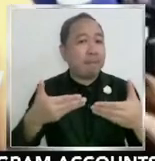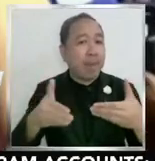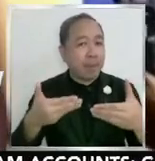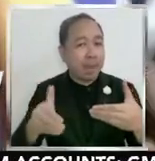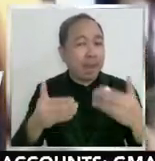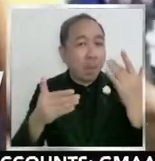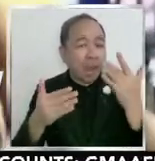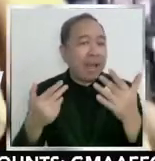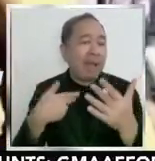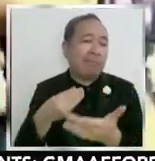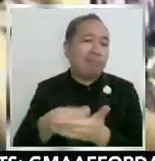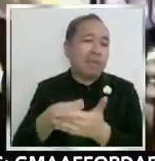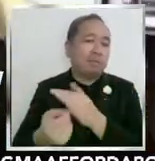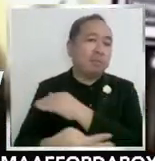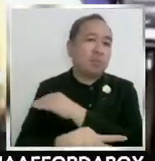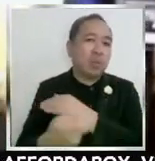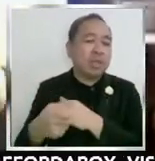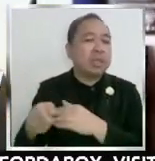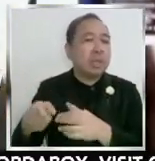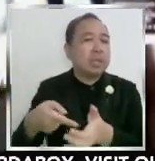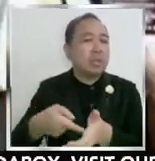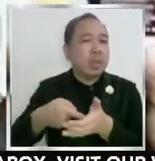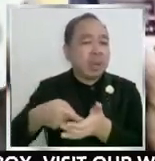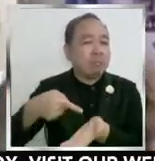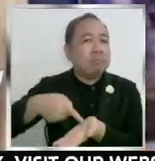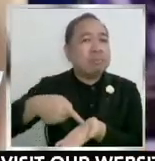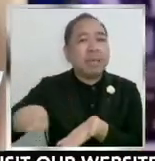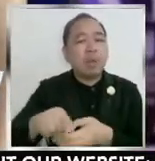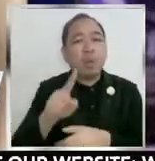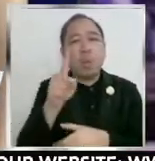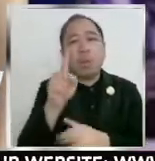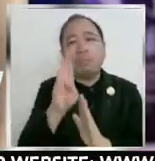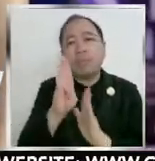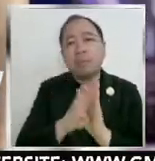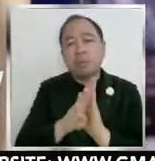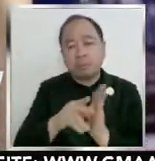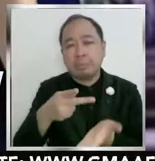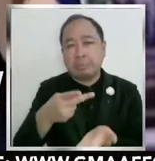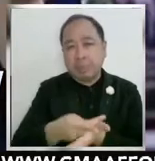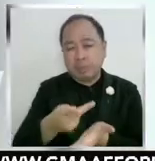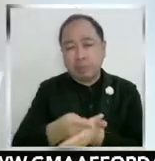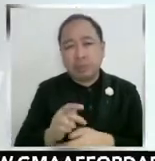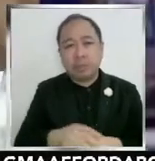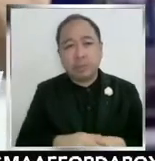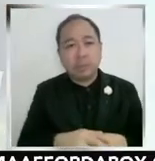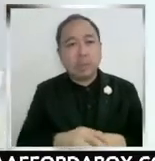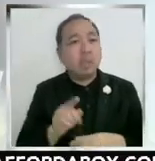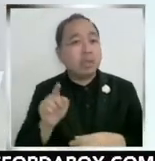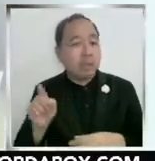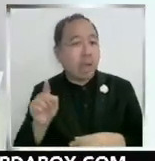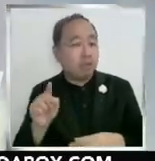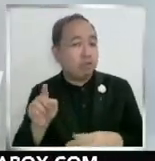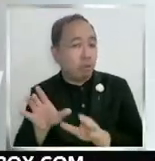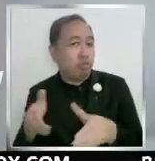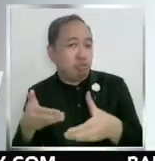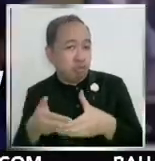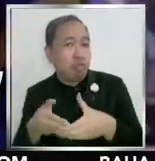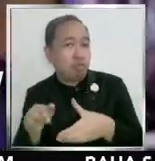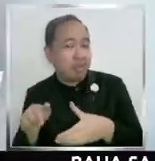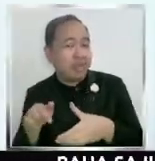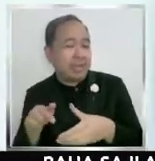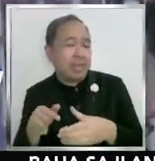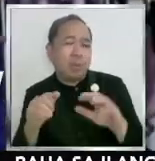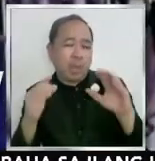ng halagang katumbas na mahigit 1 bilyong piso. Aapela naman ang kampo ni Martinelli na inaasahang tatakbo ulit